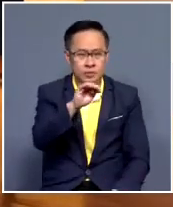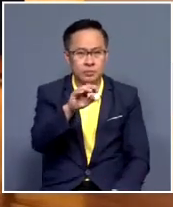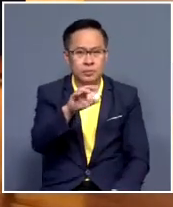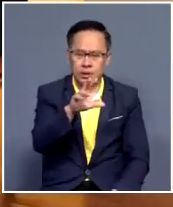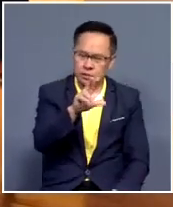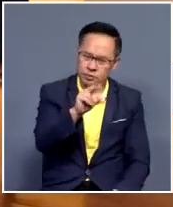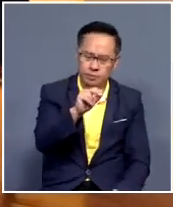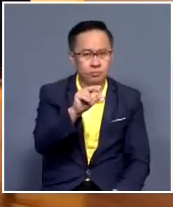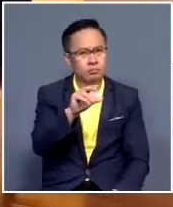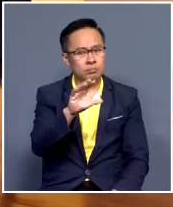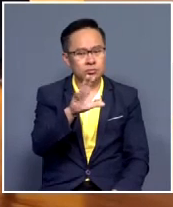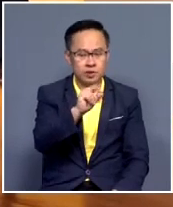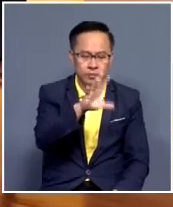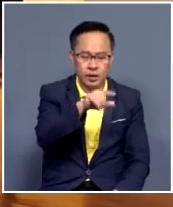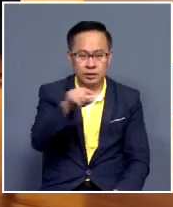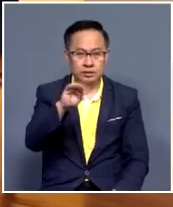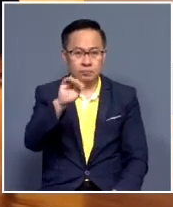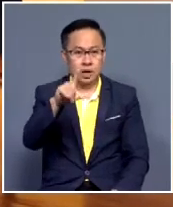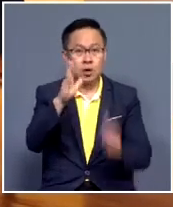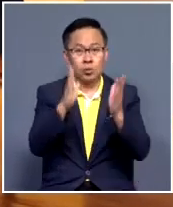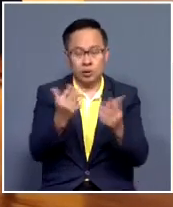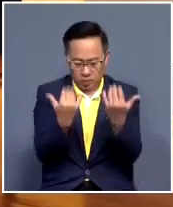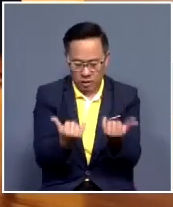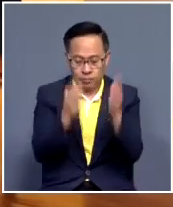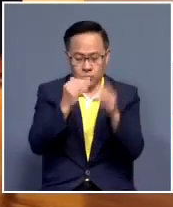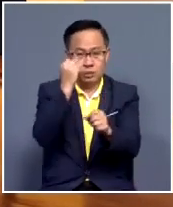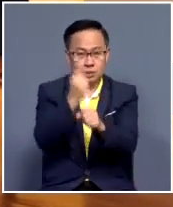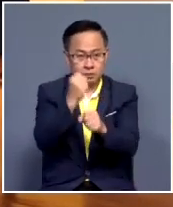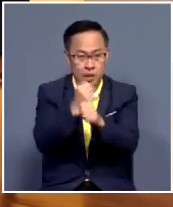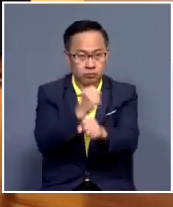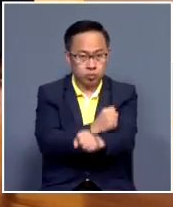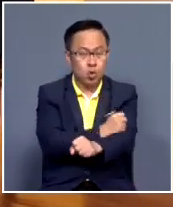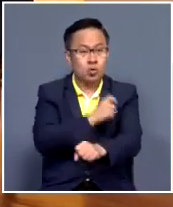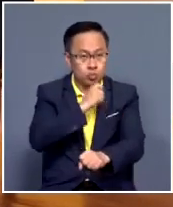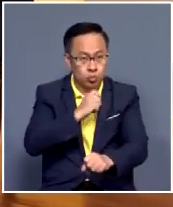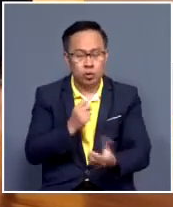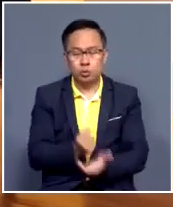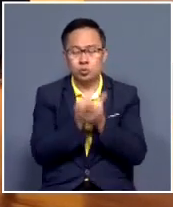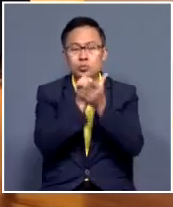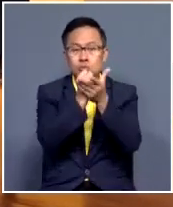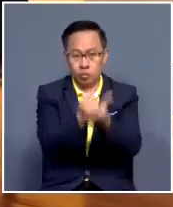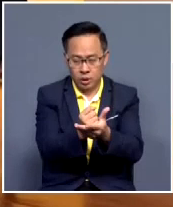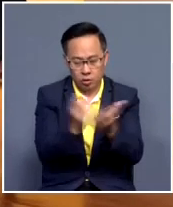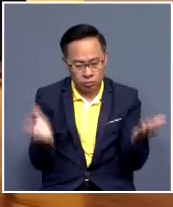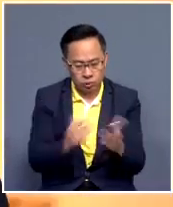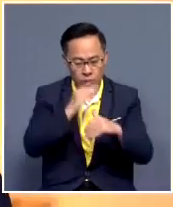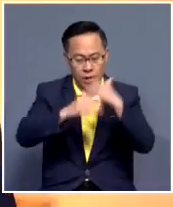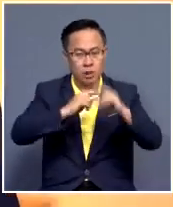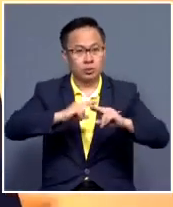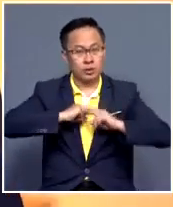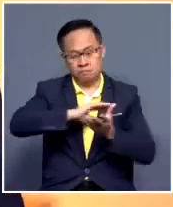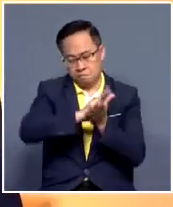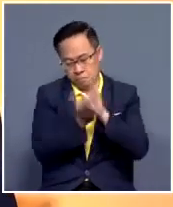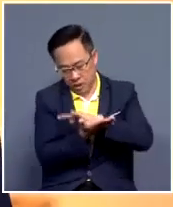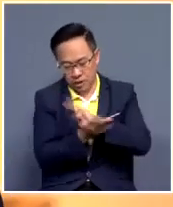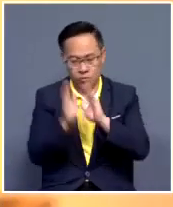ให้เขาตอบโจทย์อนาคตให้ได้ให้เขาเข้าใจการเปลี่ยนแปลงอนาคตที่จะเกิดขึ้นให้เขายกทักษะสมรรถนะตนเองให้ได้งั้นตรงนี้ผ